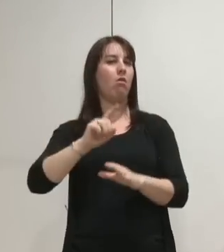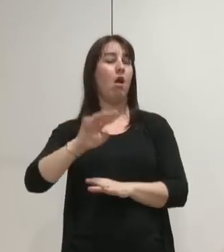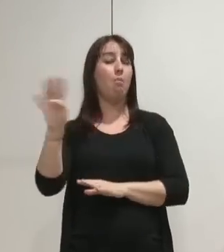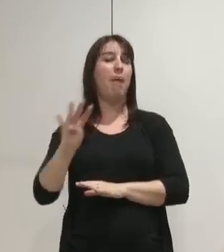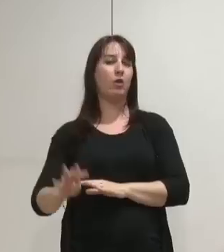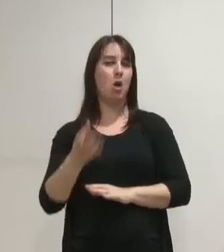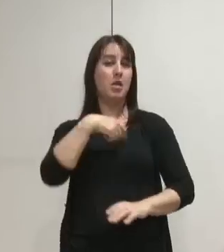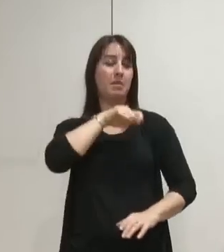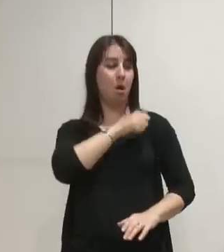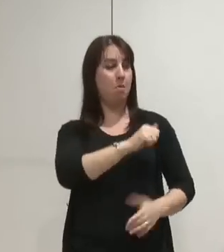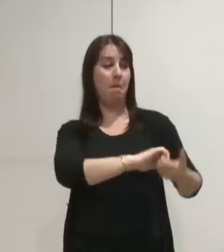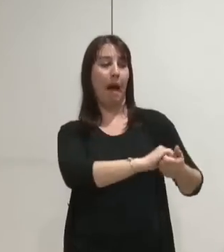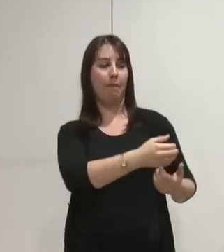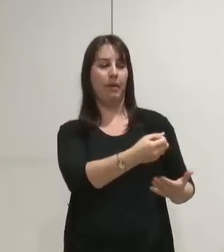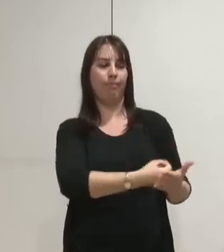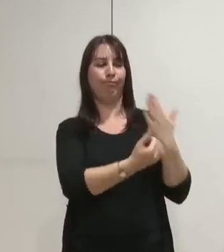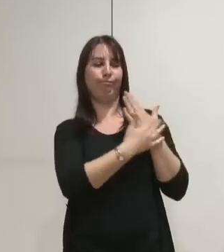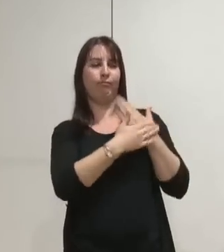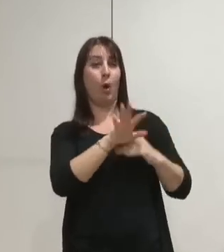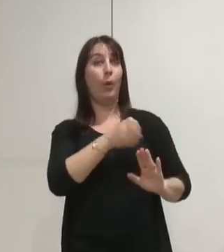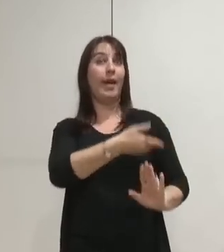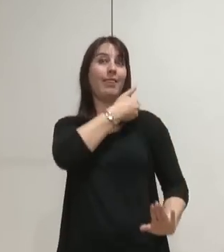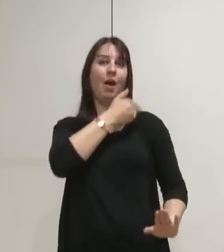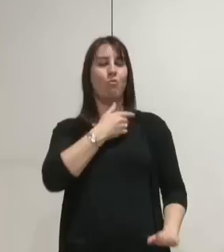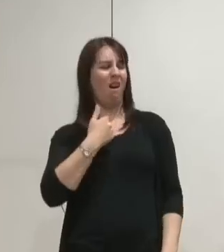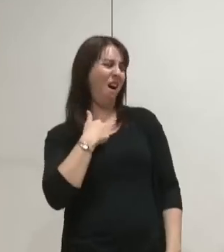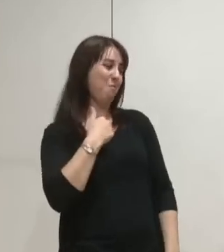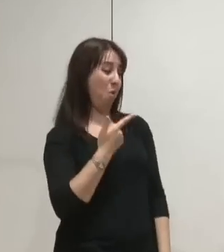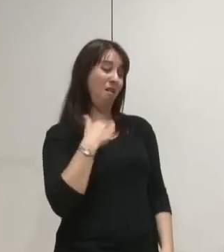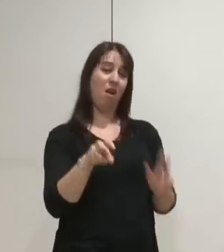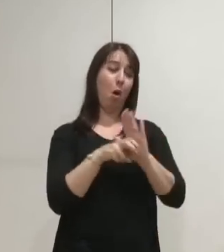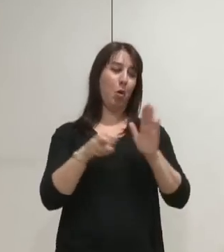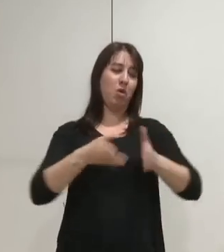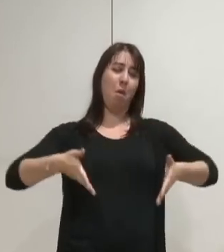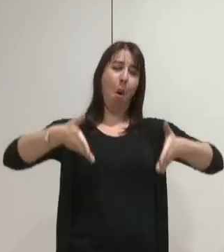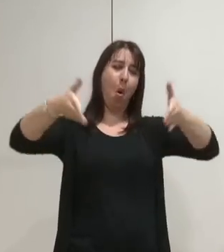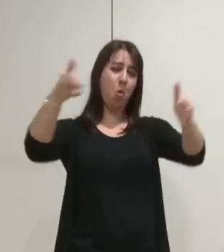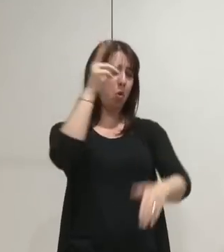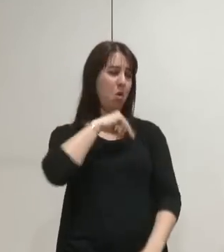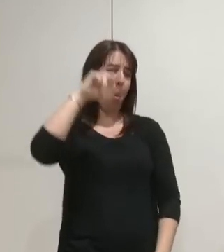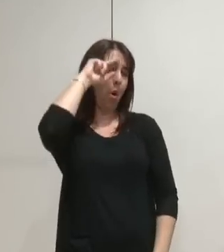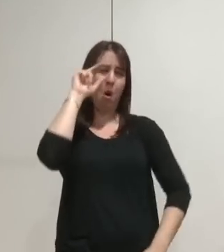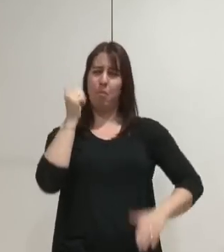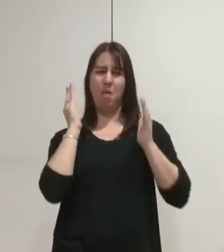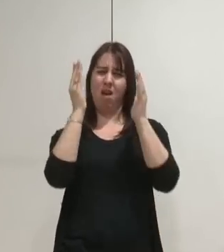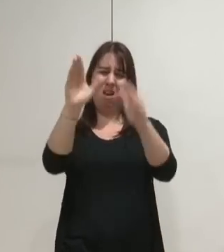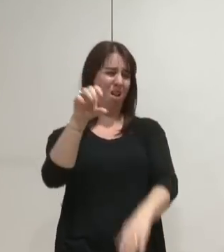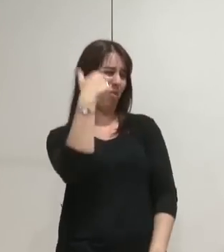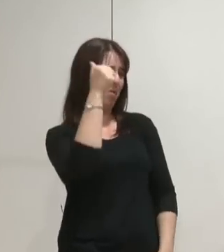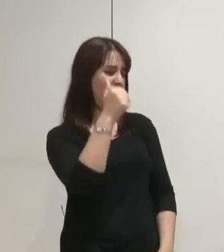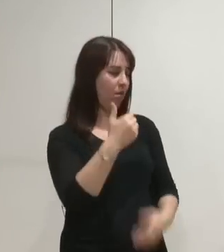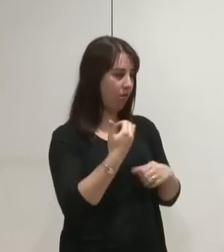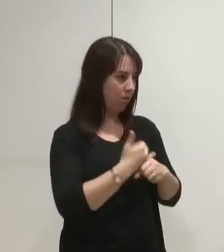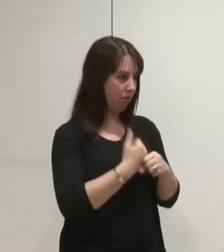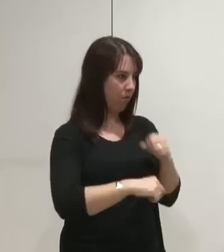c'est un ami espagnol qui me l'a dit ce weekend dernier alors que je me vantais d'avoir la ville où il y a le plus grand cours rtiline d'Europe après faut savoir que